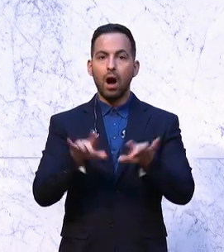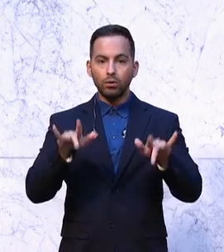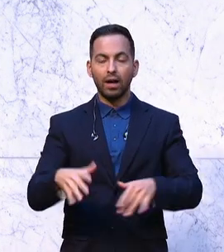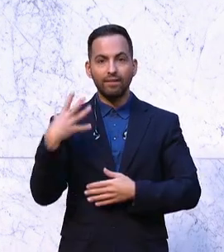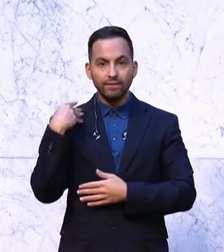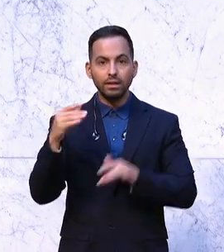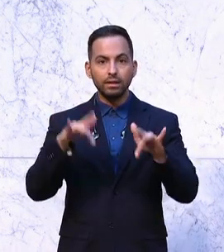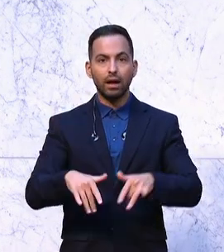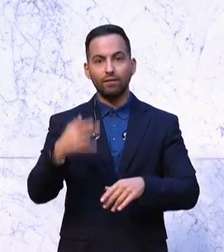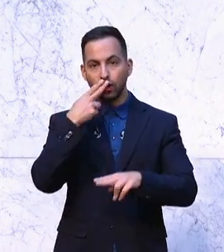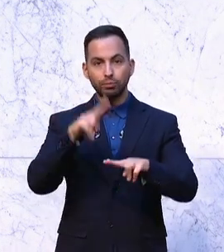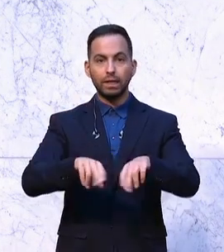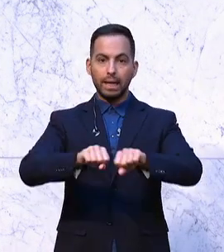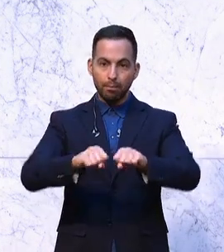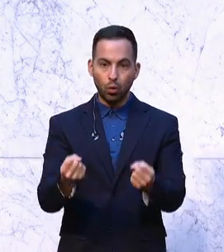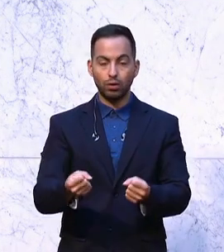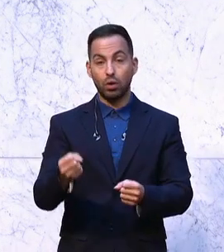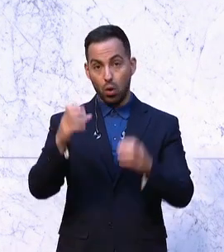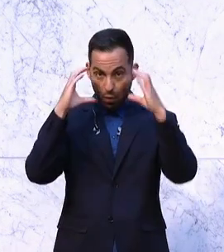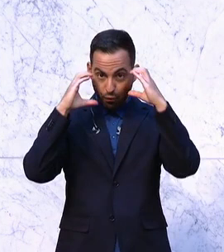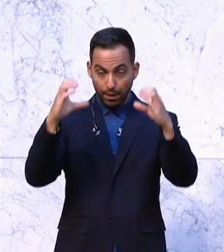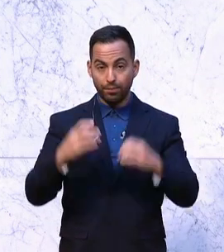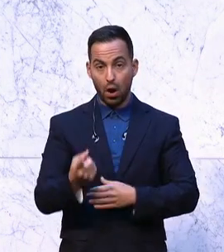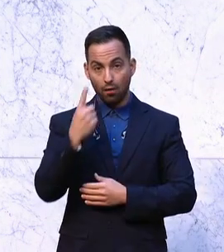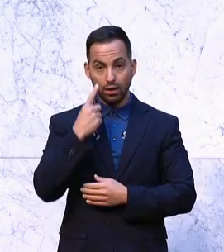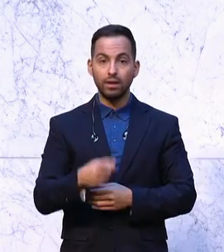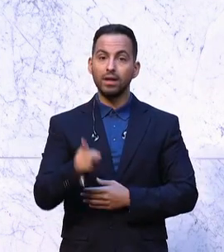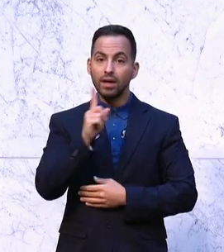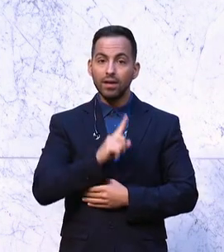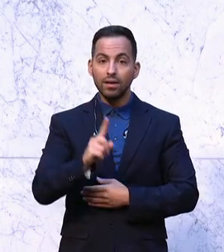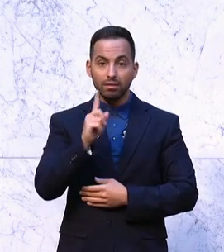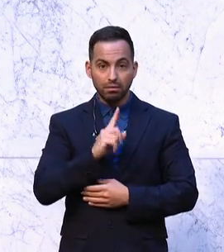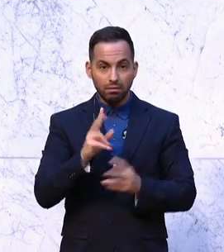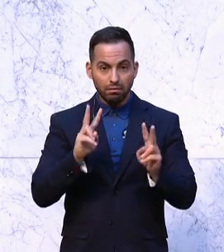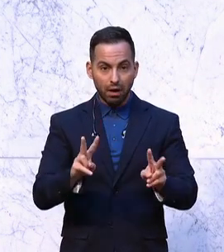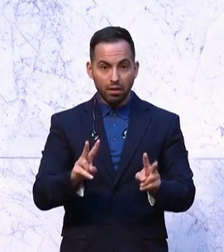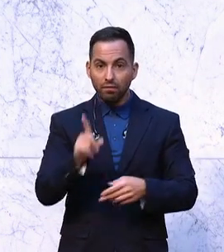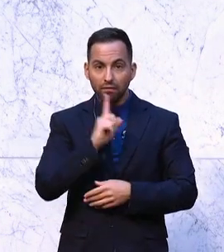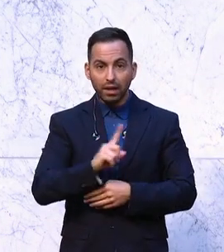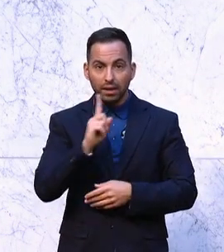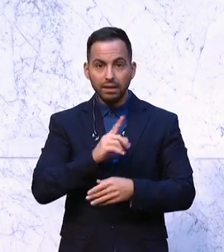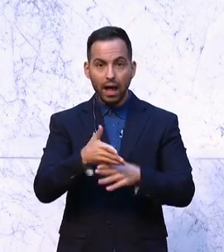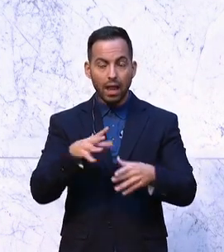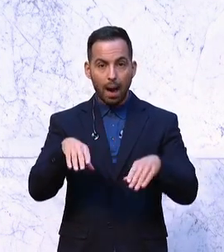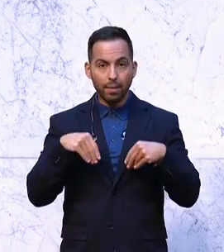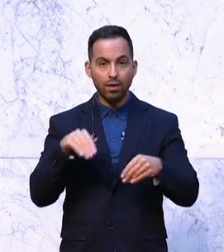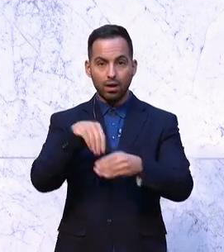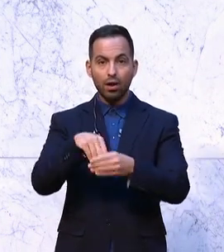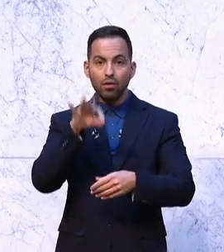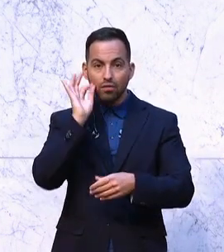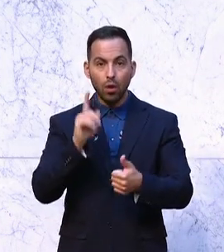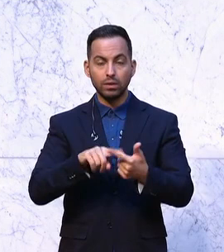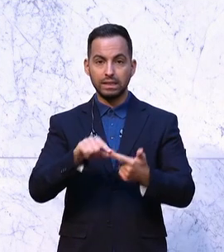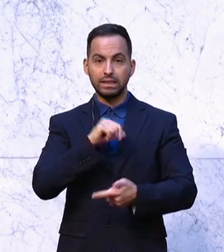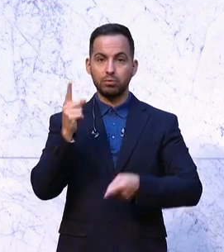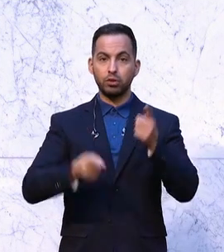ein Versprechen gebrochen wurde von der ÖVP. Weniger Teilhabemöglichkeiten für die Frauen, heißt es. Weniger